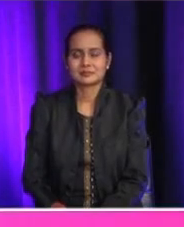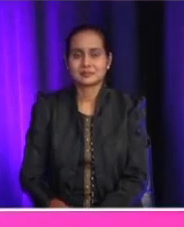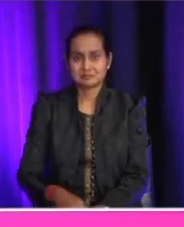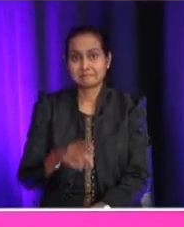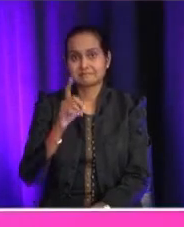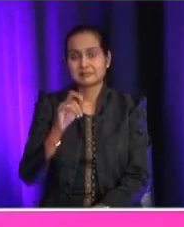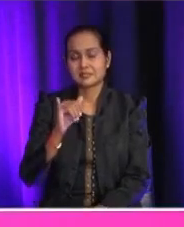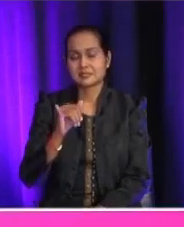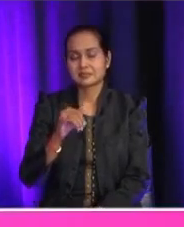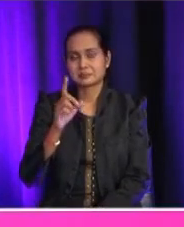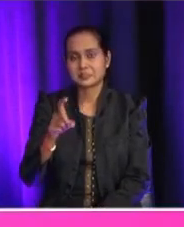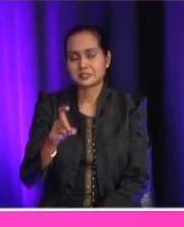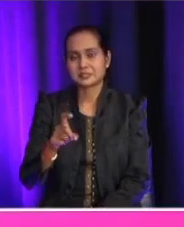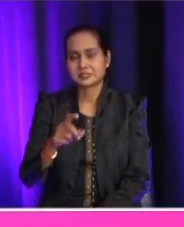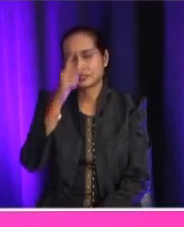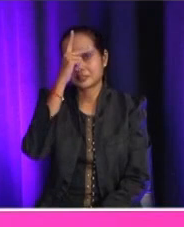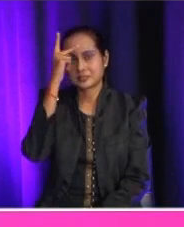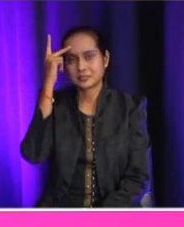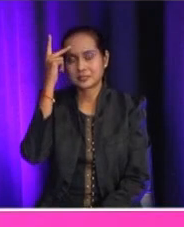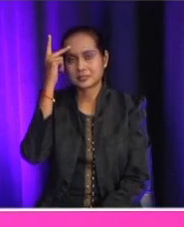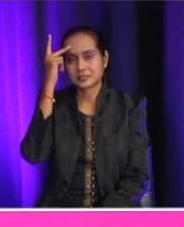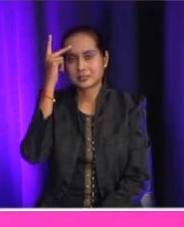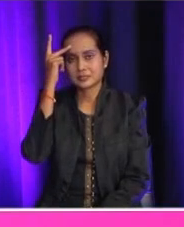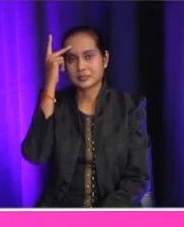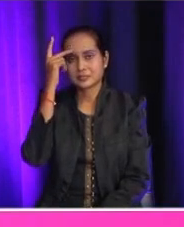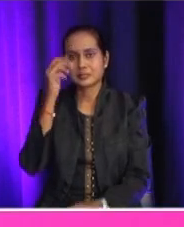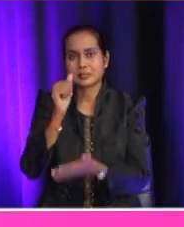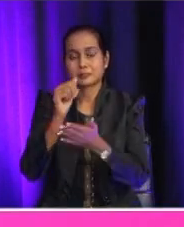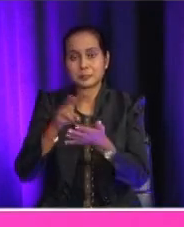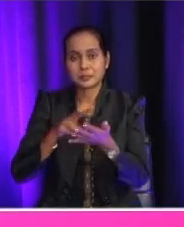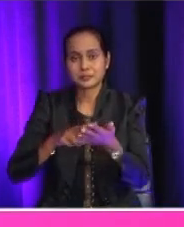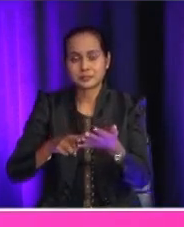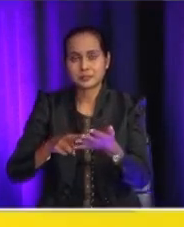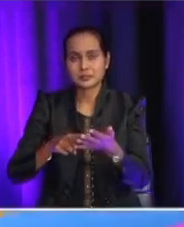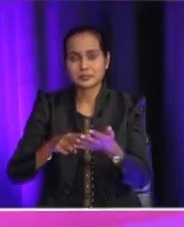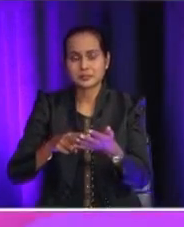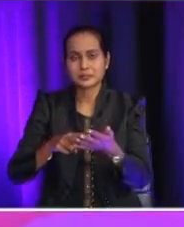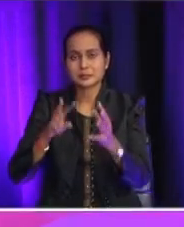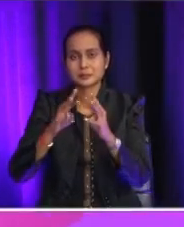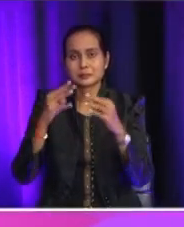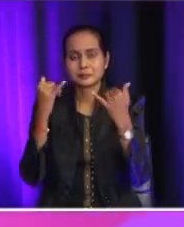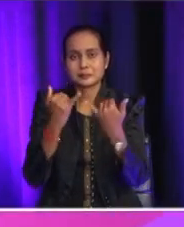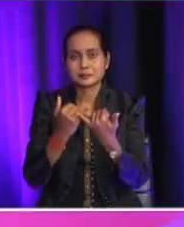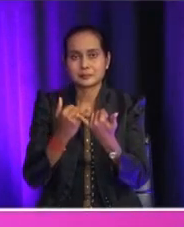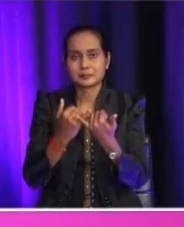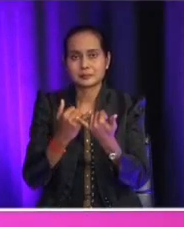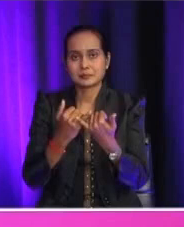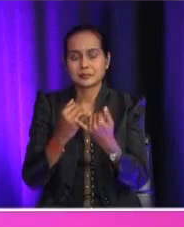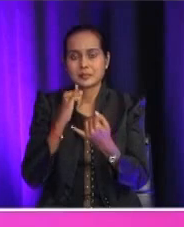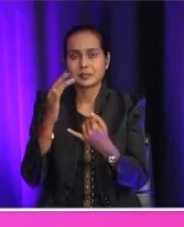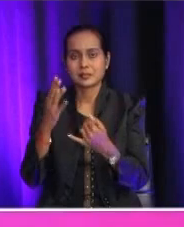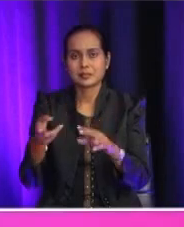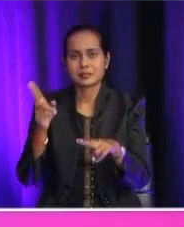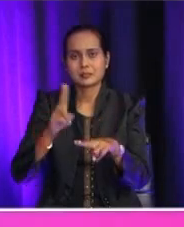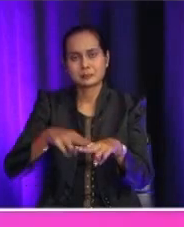wajar. Kerana amalan membaca bagi masyarakat adalah merupakan satu jabatan kepada ilmu